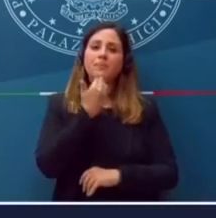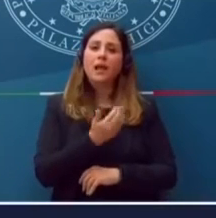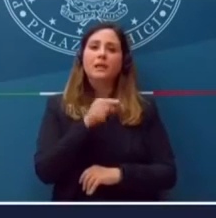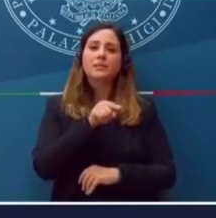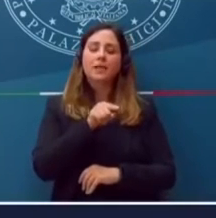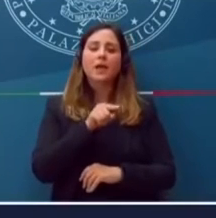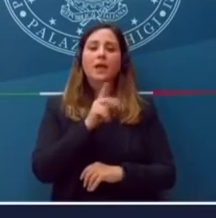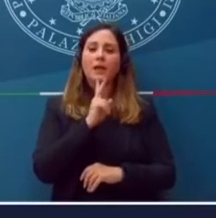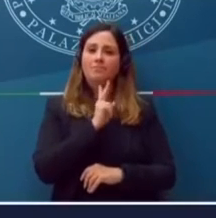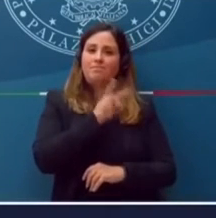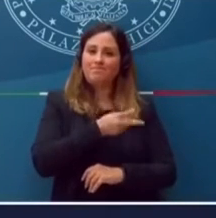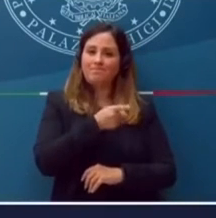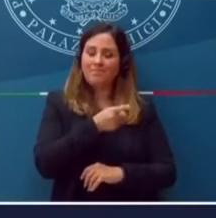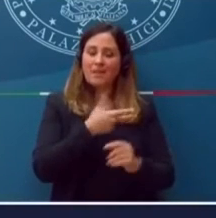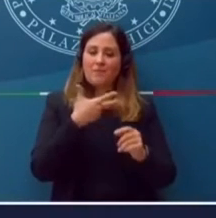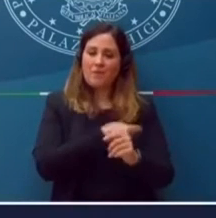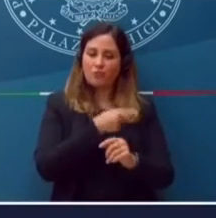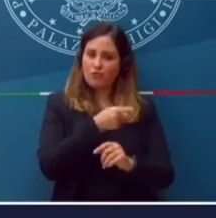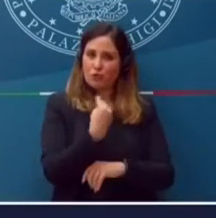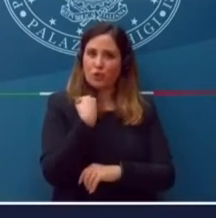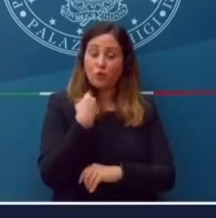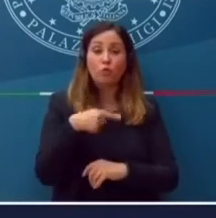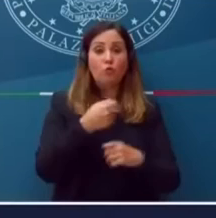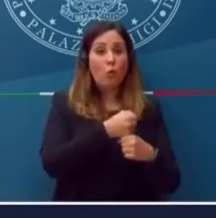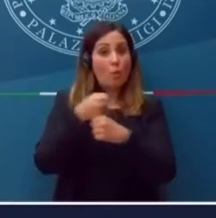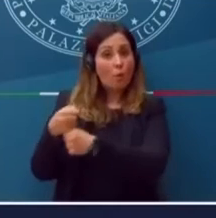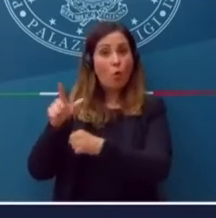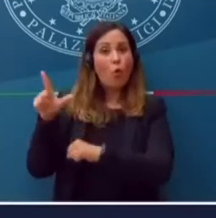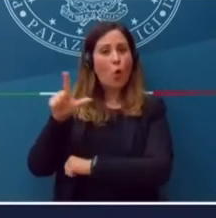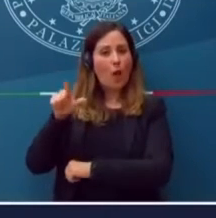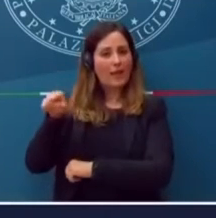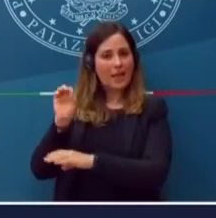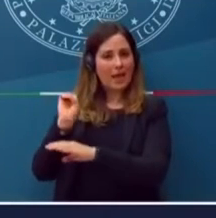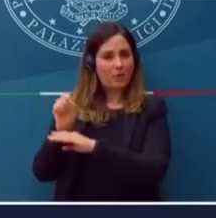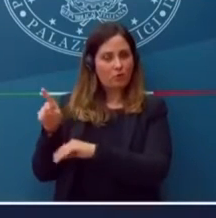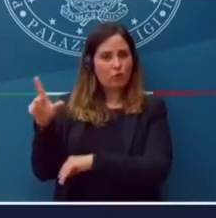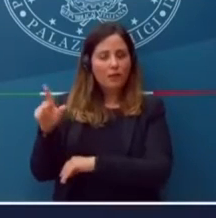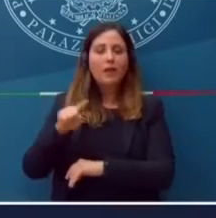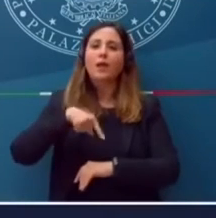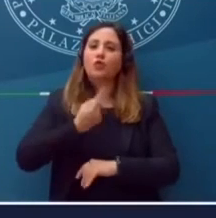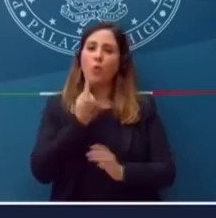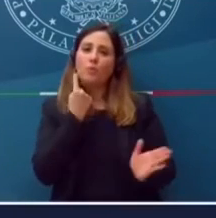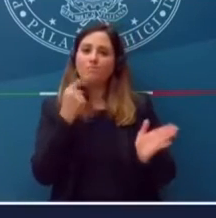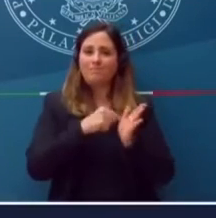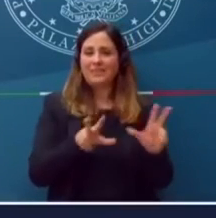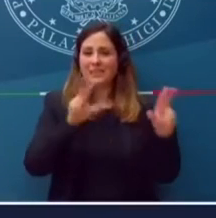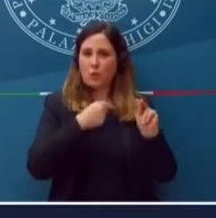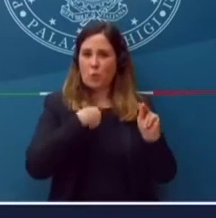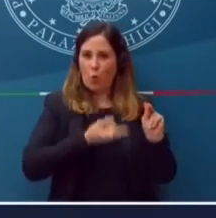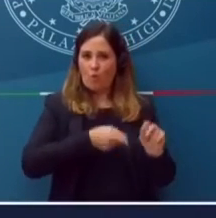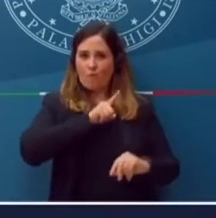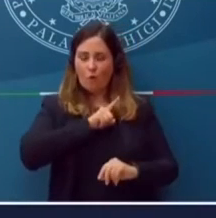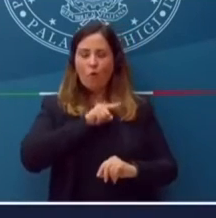sul vaccino, poi darei la parola al professor Locatelli, poi dopo ritorno a rispondere al Golden Power.